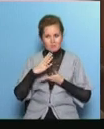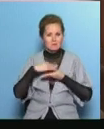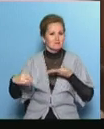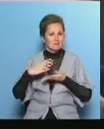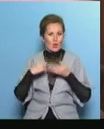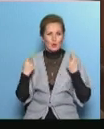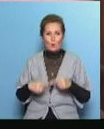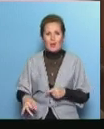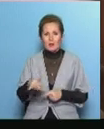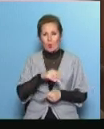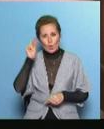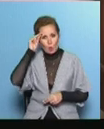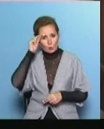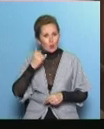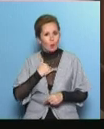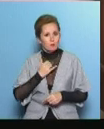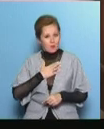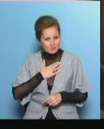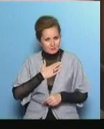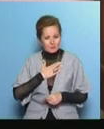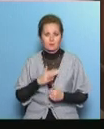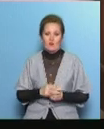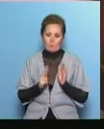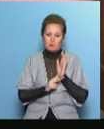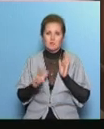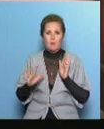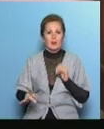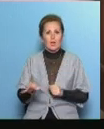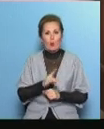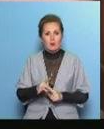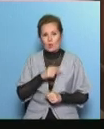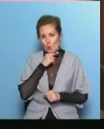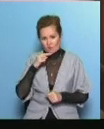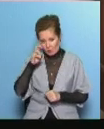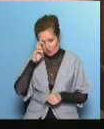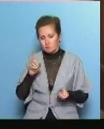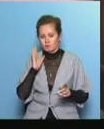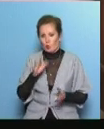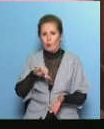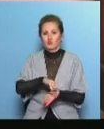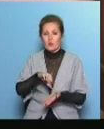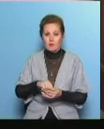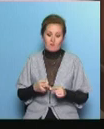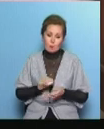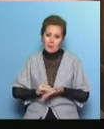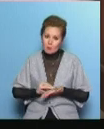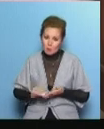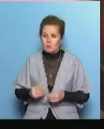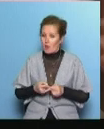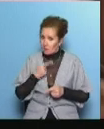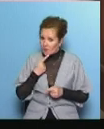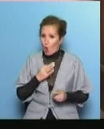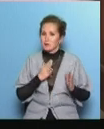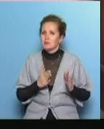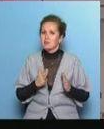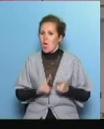учатся. Тем более охват 85 регионов Российской Федерации так или иначе будут участвовать. Это тоже говорит о системности